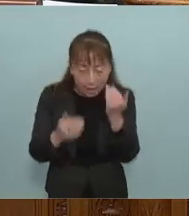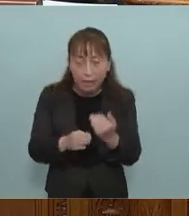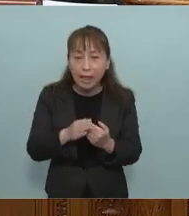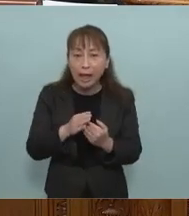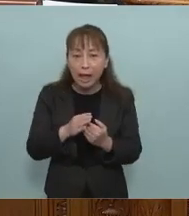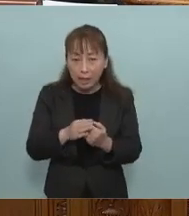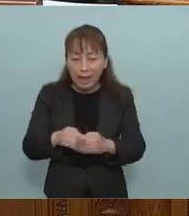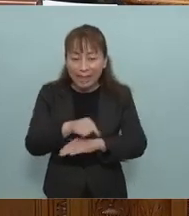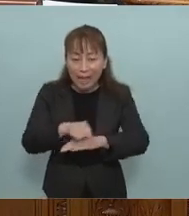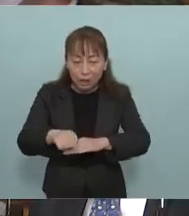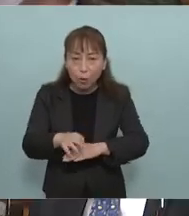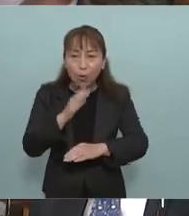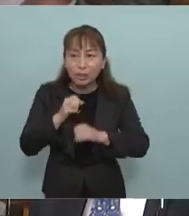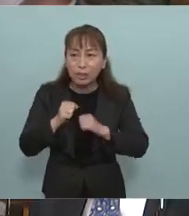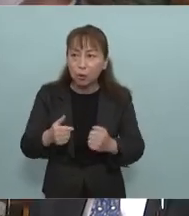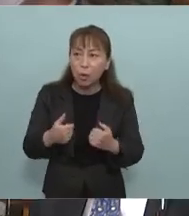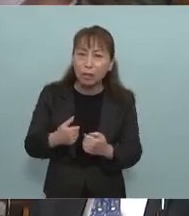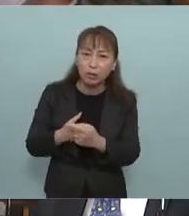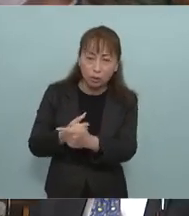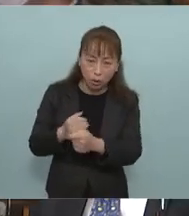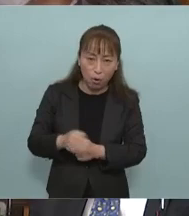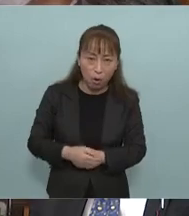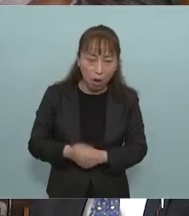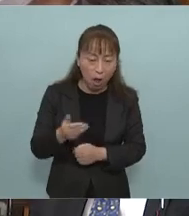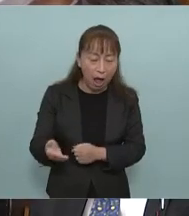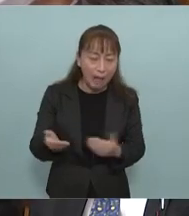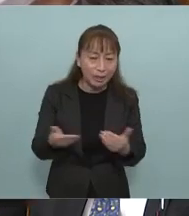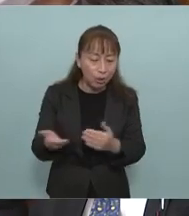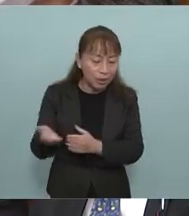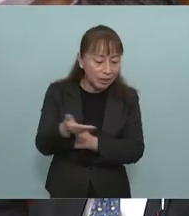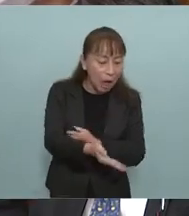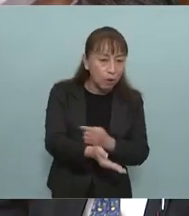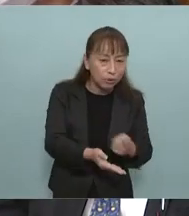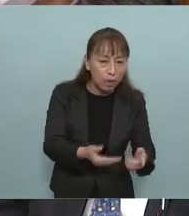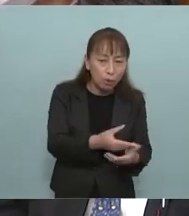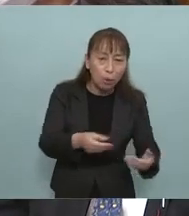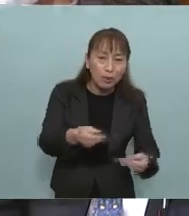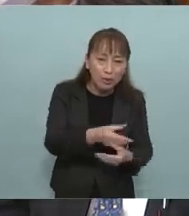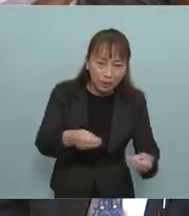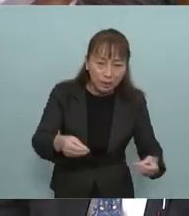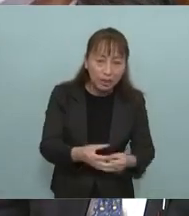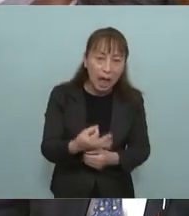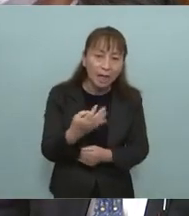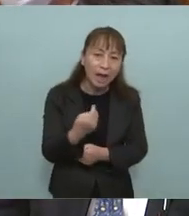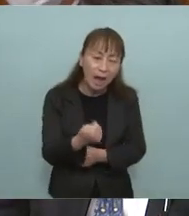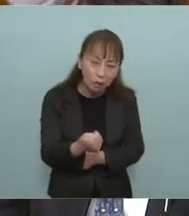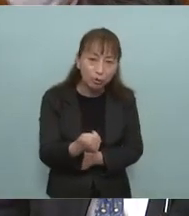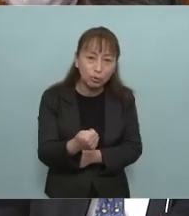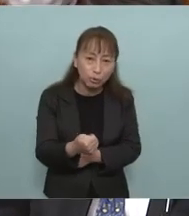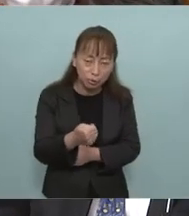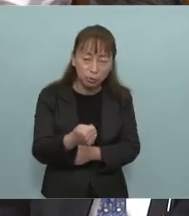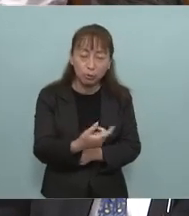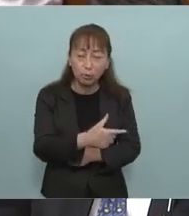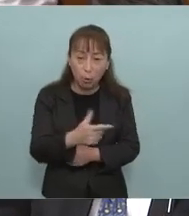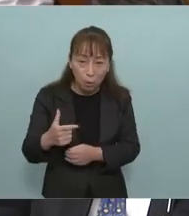実行すべきです。下請け取引、価格転嫁対策について、総理の答弁を求めます。